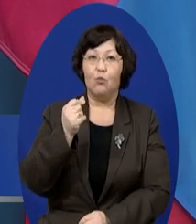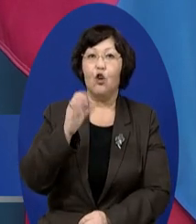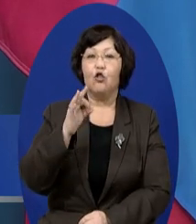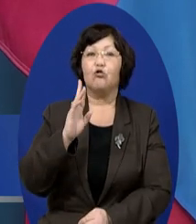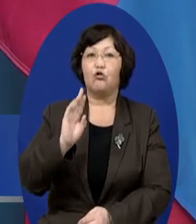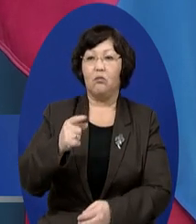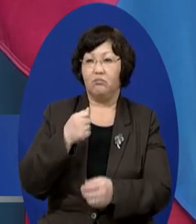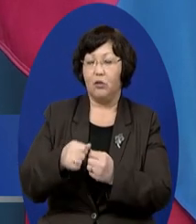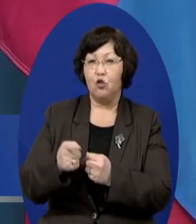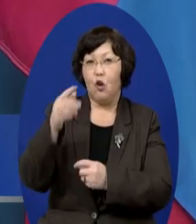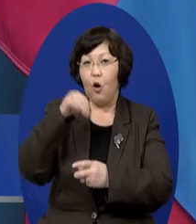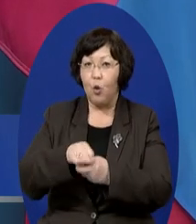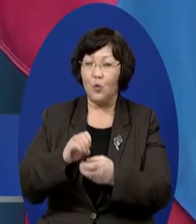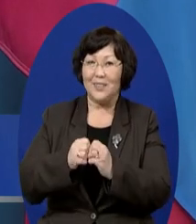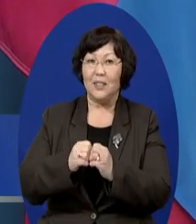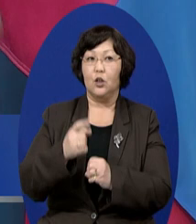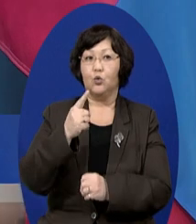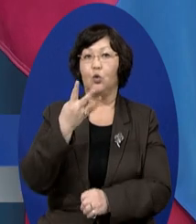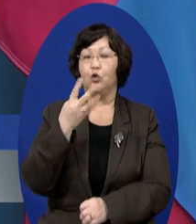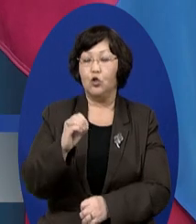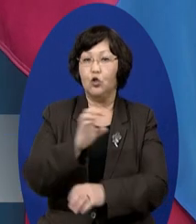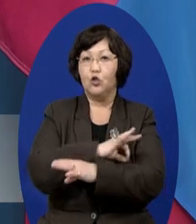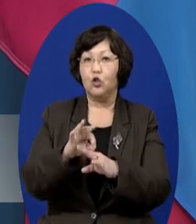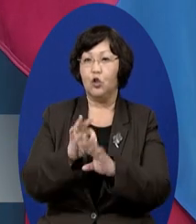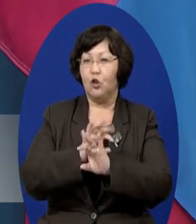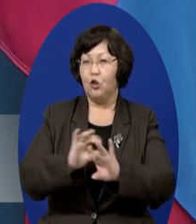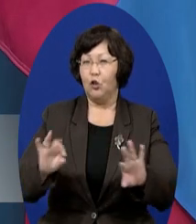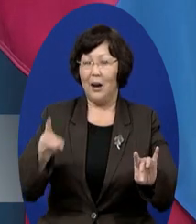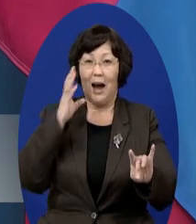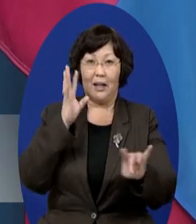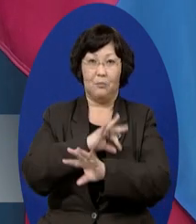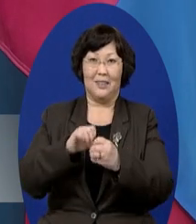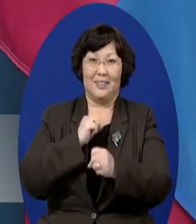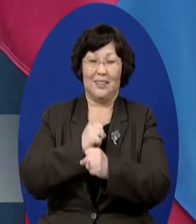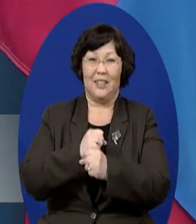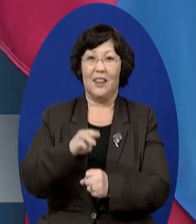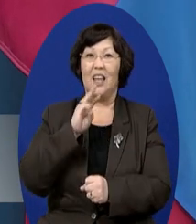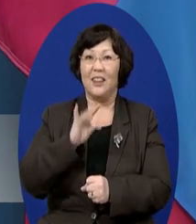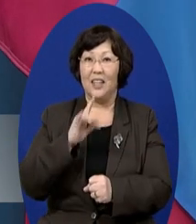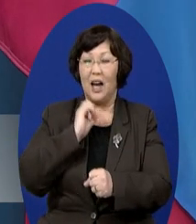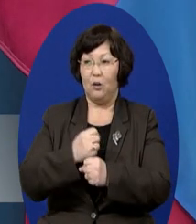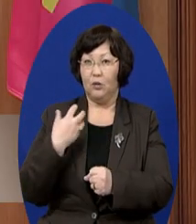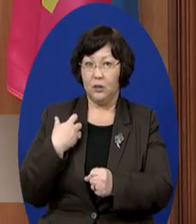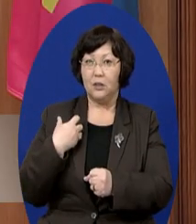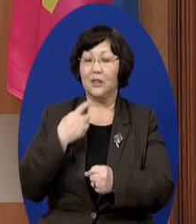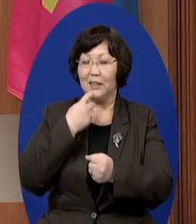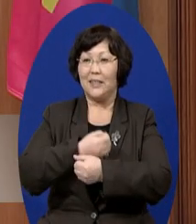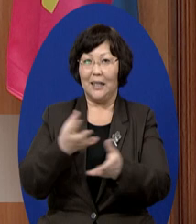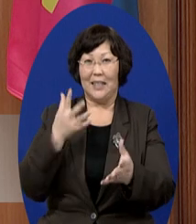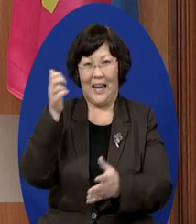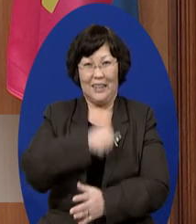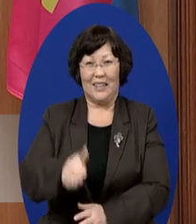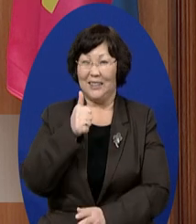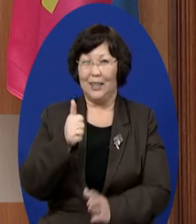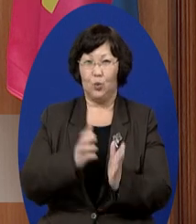бүхий хөрөнгө оруулалтуудаас 140 төсөл арга хэмжээг тендерийг зарласан байгаа нь маш хангалтгүй байна гэж үзлээ.